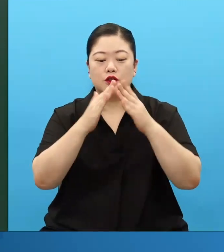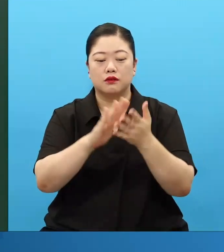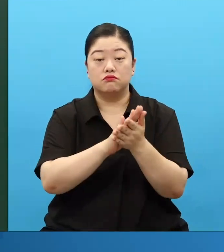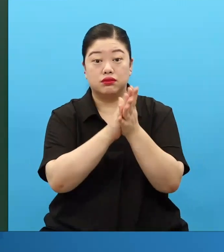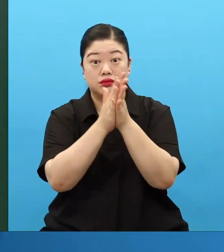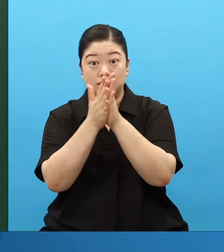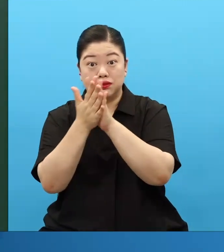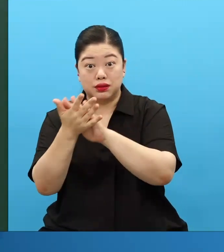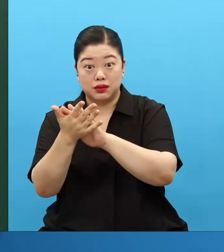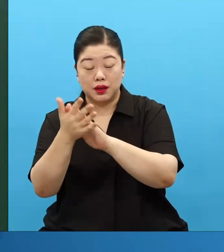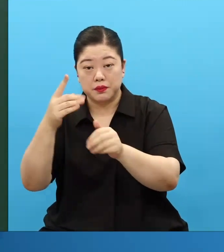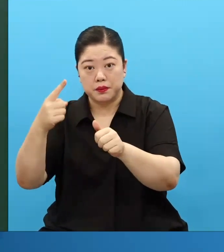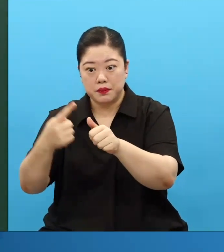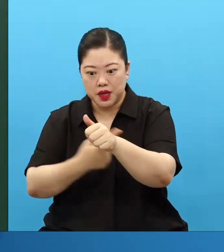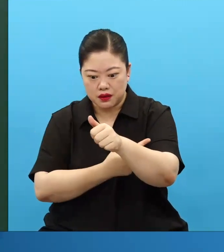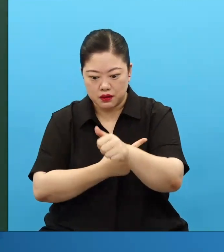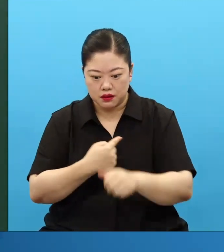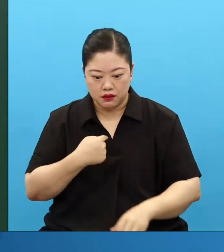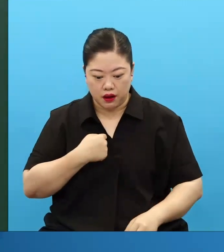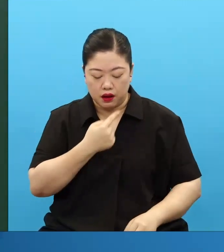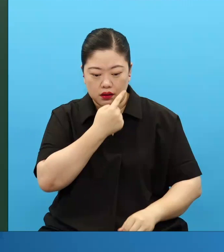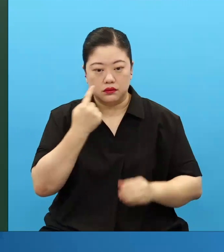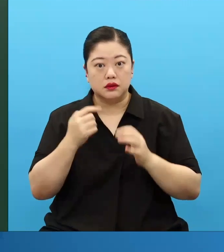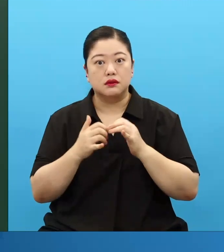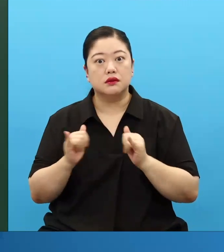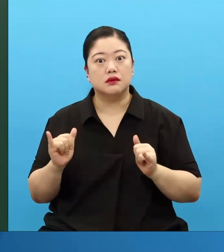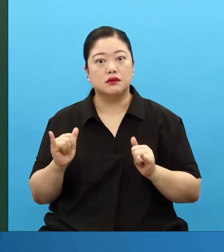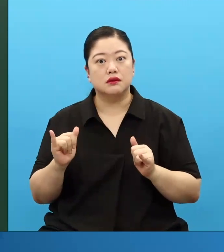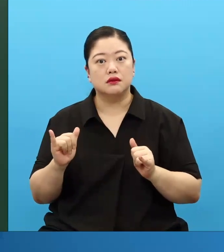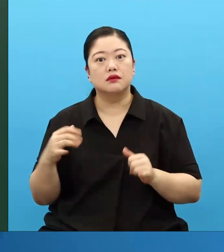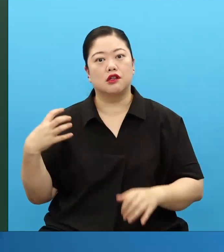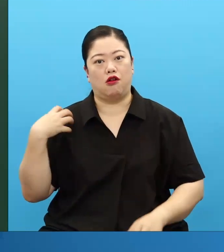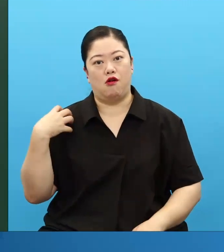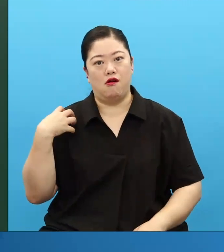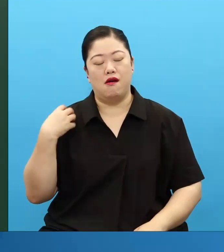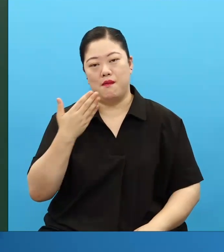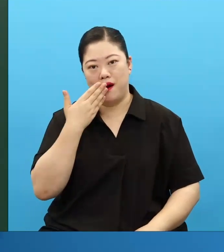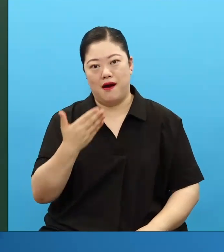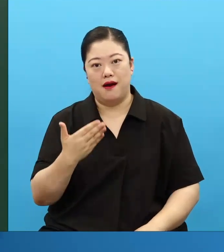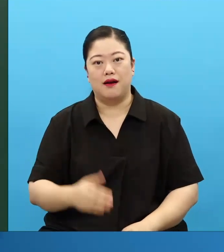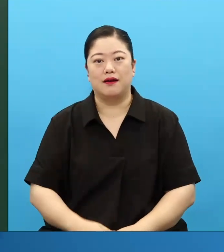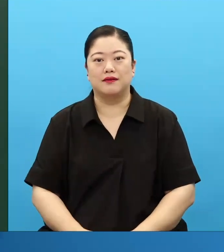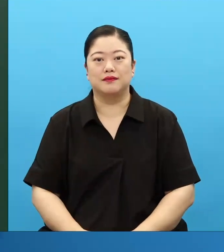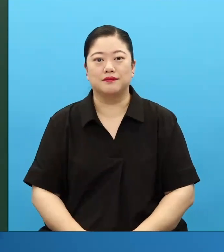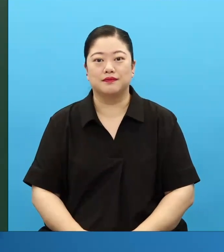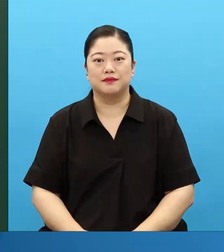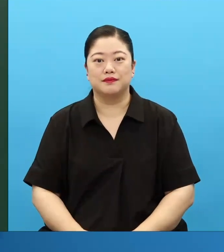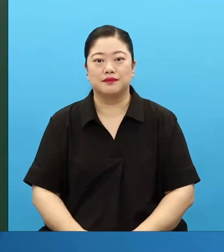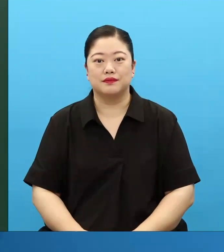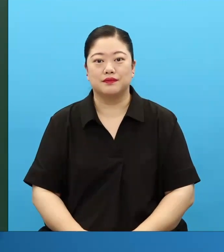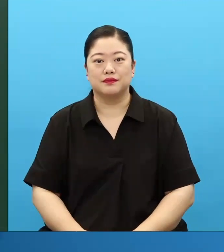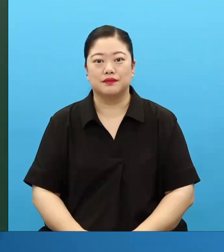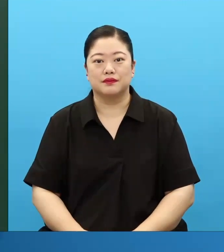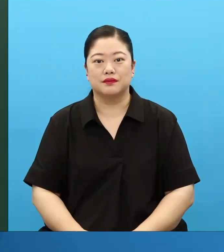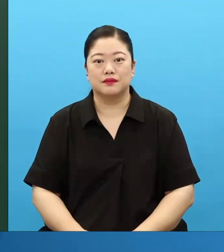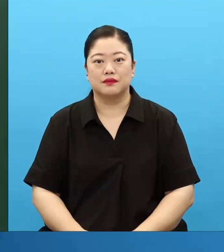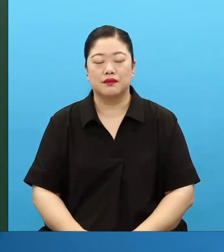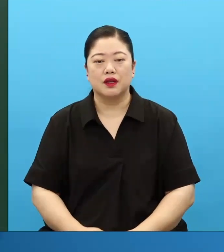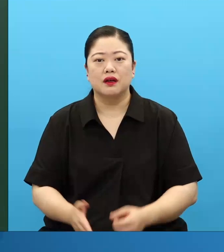창세기 2장 7절 내 속에 내 영혼 속에 하나님의 능력이 나타나고 Genesis 2 verse 7, inside of my soul, inside of my life, God's power is